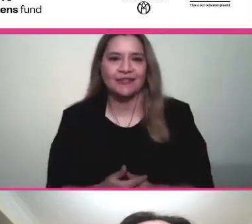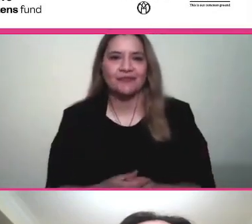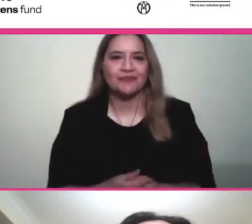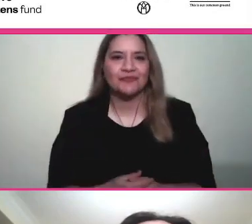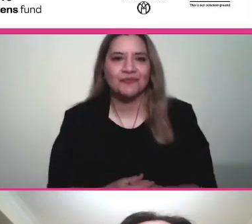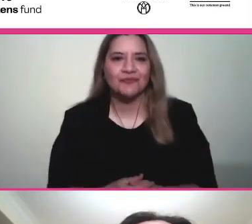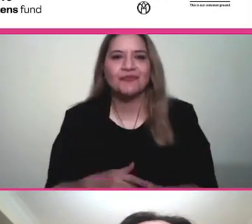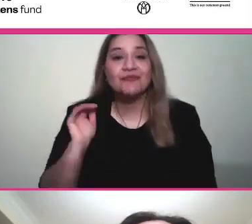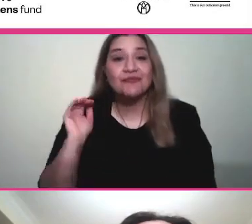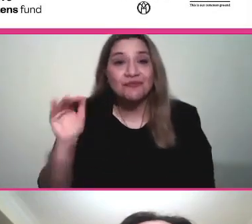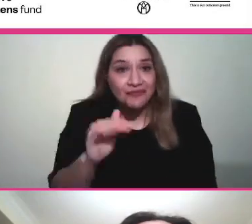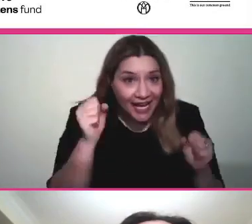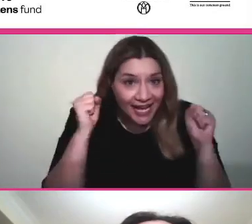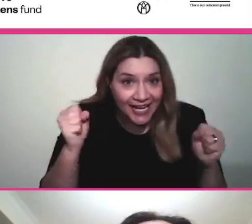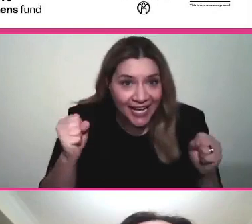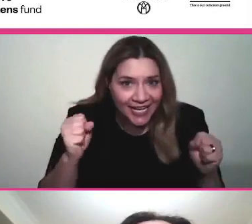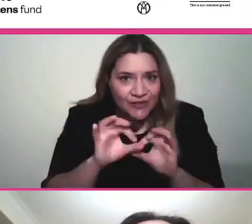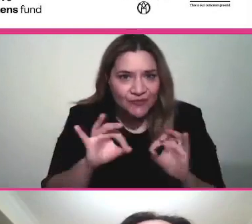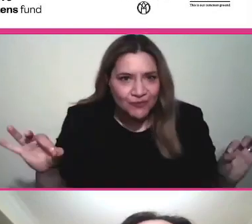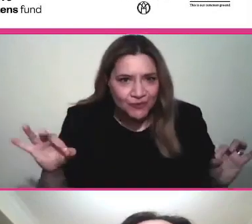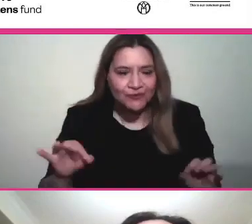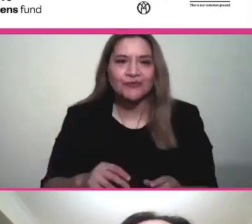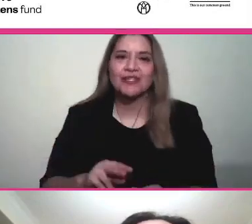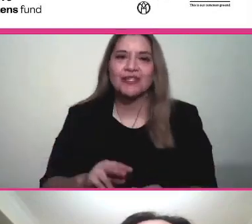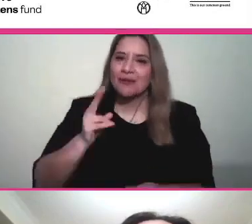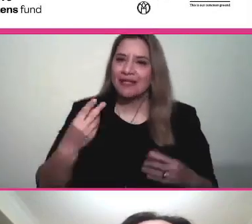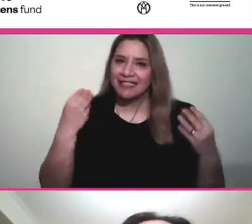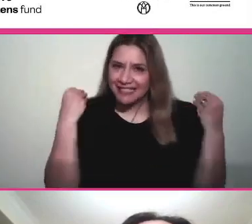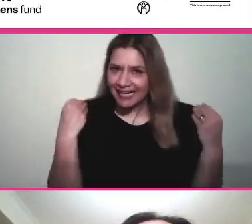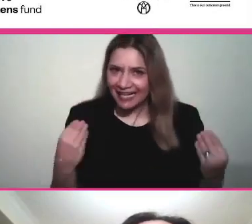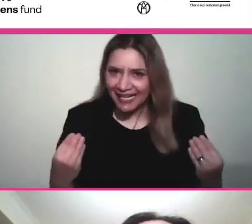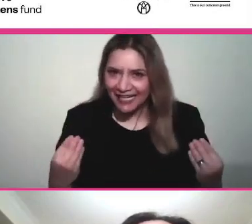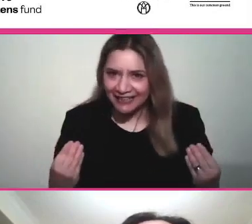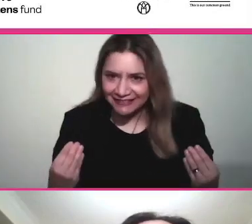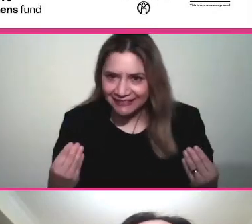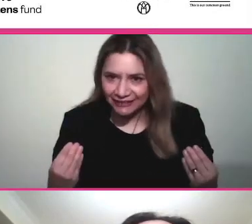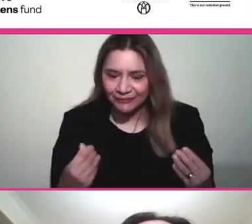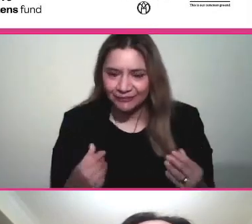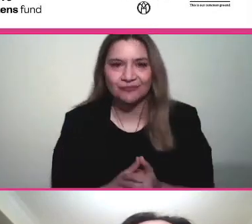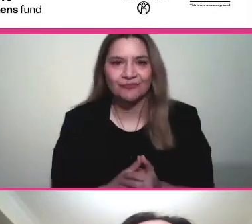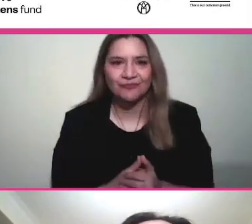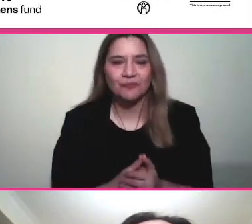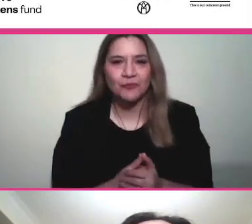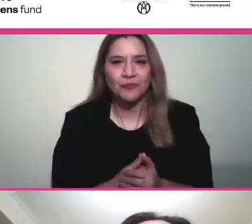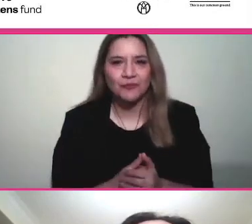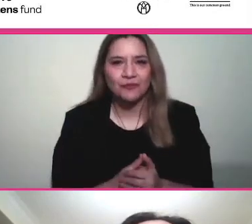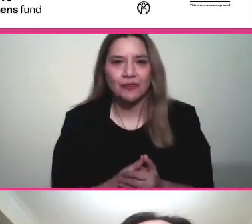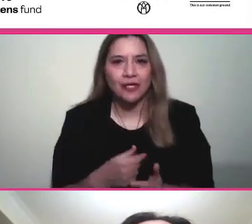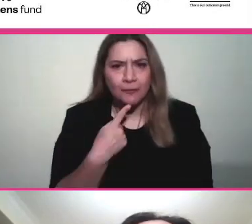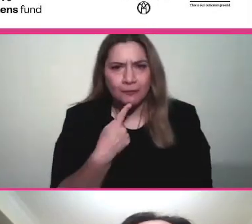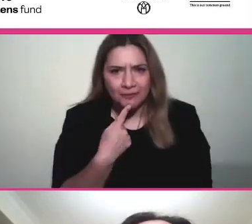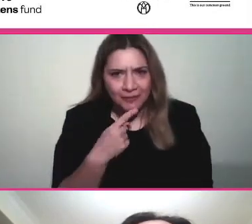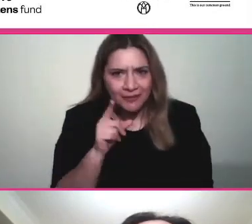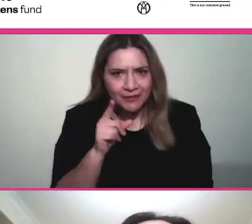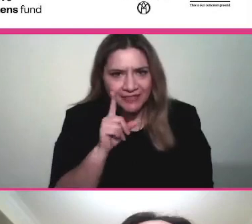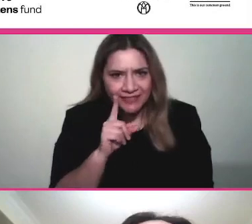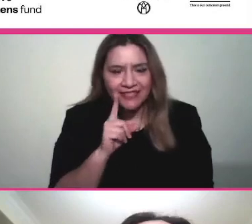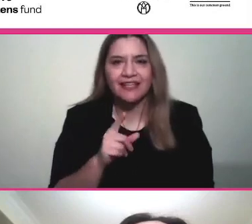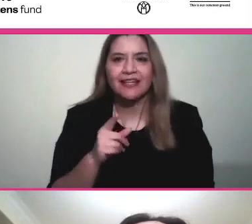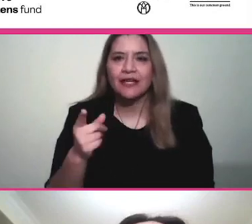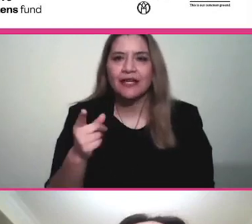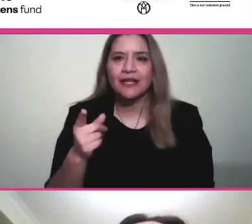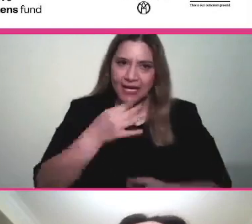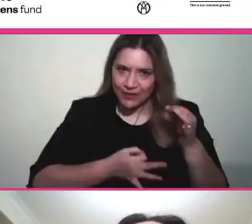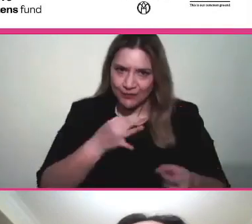Τι κάνετε? Καλά είμαστε. Να... Λοιπόν, να μην... Πες Βασιλική, πες, έχεις το λόγο. Από τη μεριά